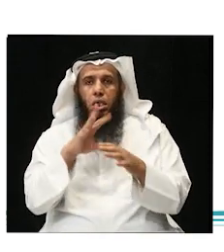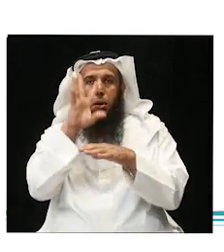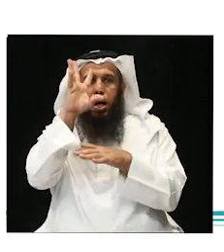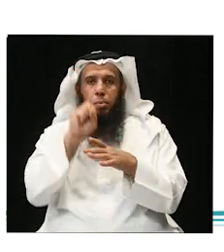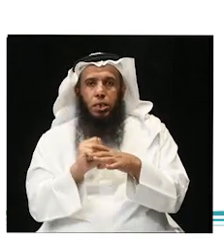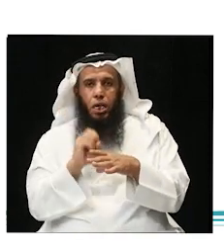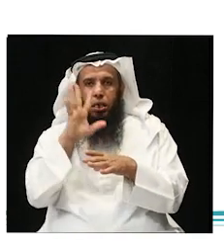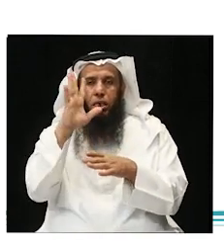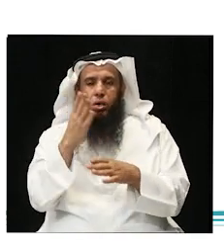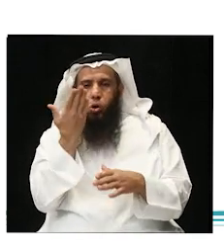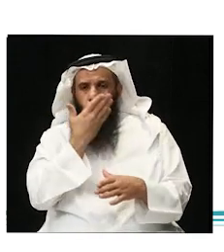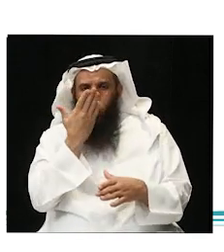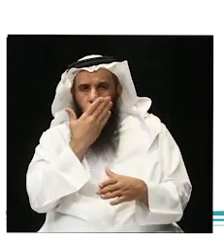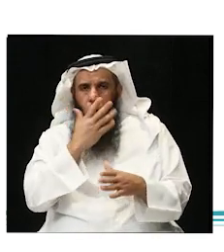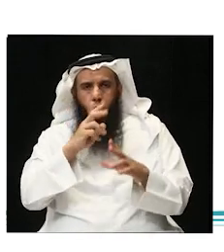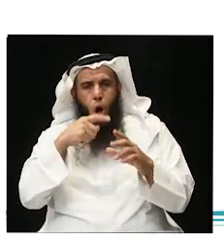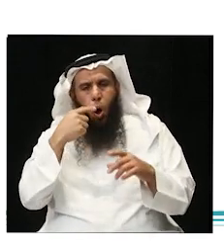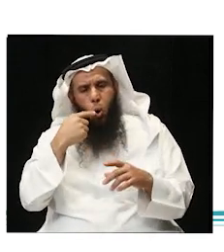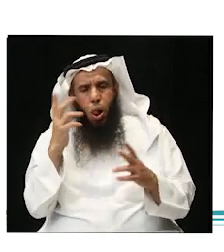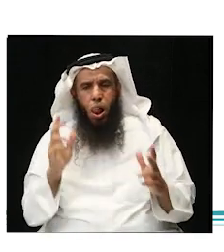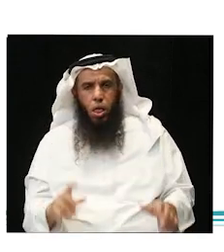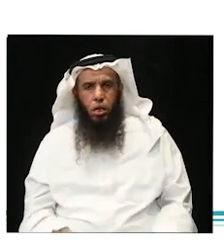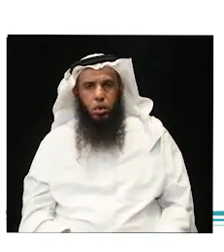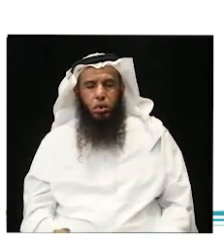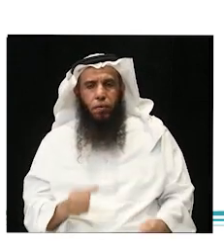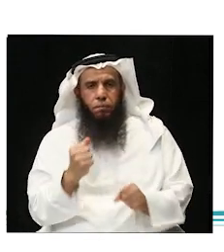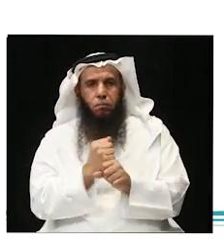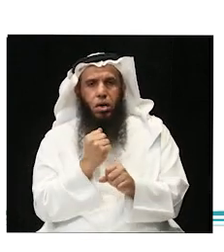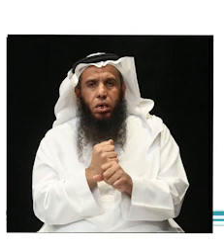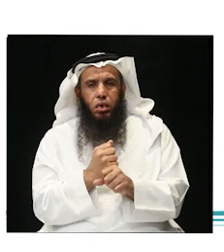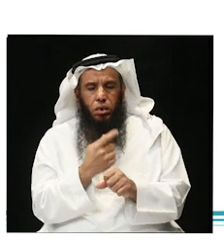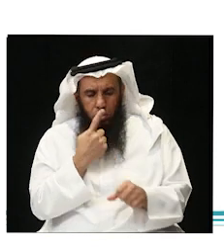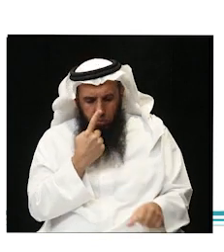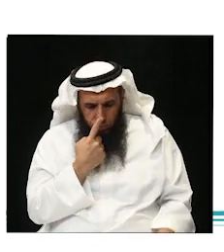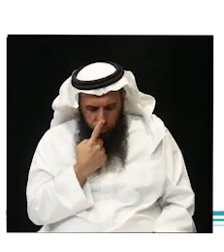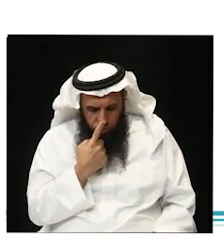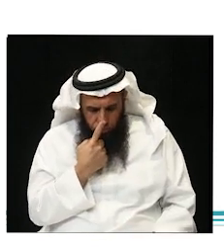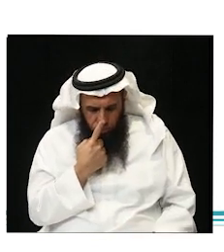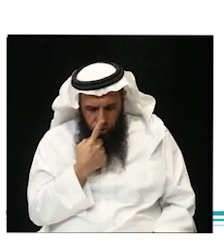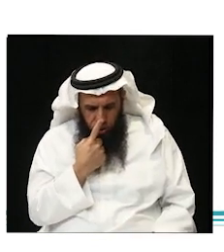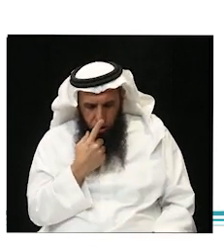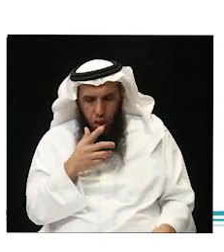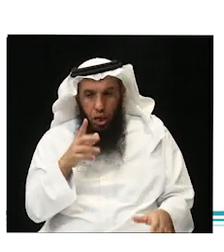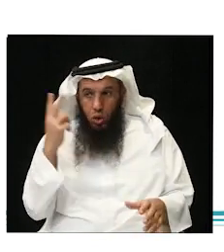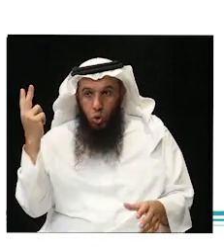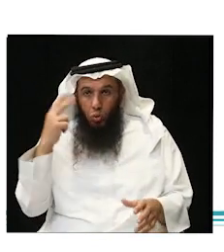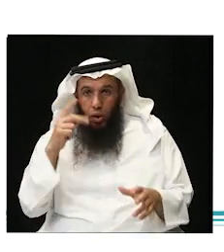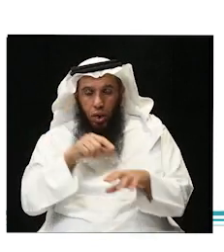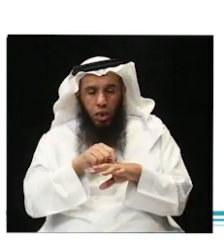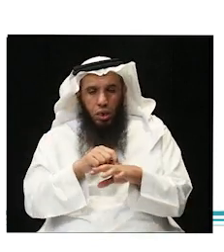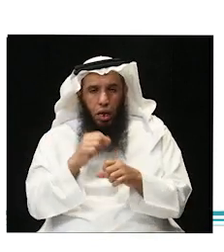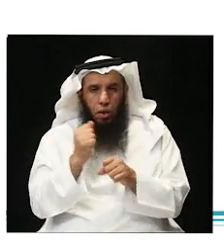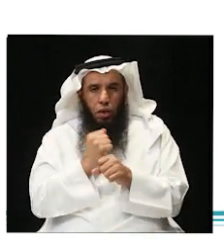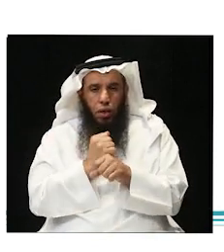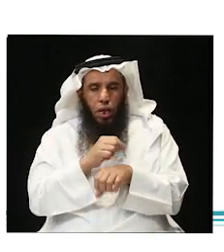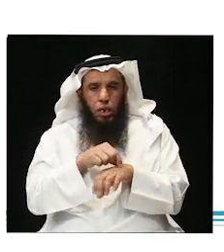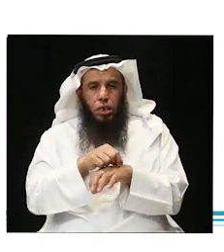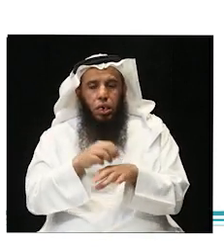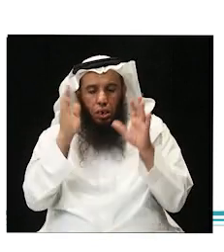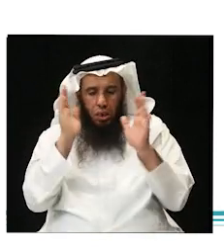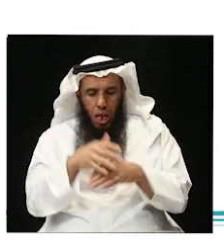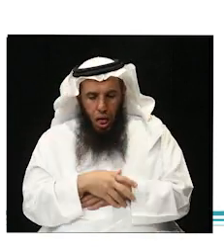قولية. فعلية اللي هي العبادات التي يراها الناس ويفعلها الإنسان، مثل الصلاة، الزكاة، الحج، بر